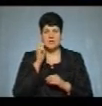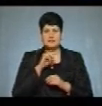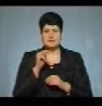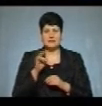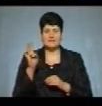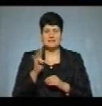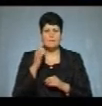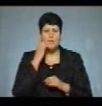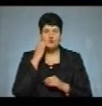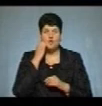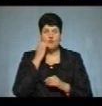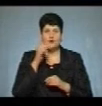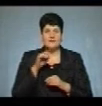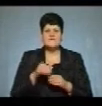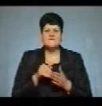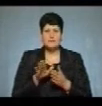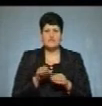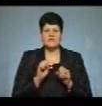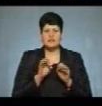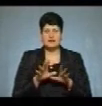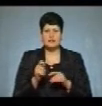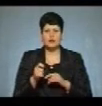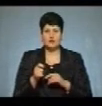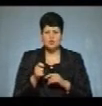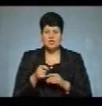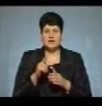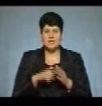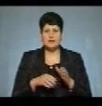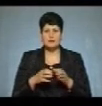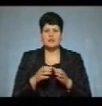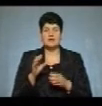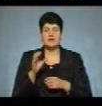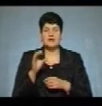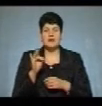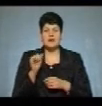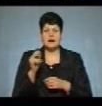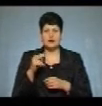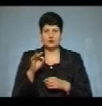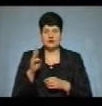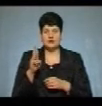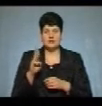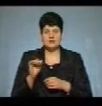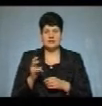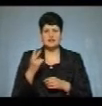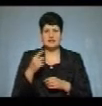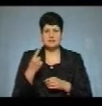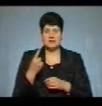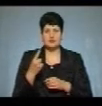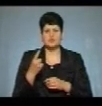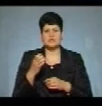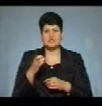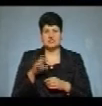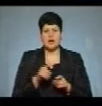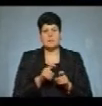патріархату відмовився передавати ключі від церкви релігійній громаді Радушівки, яка 21 січня перейшла до Православної